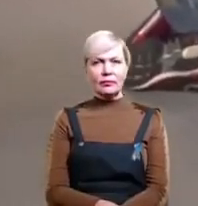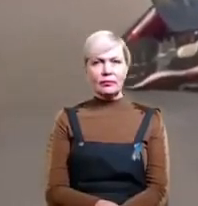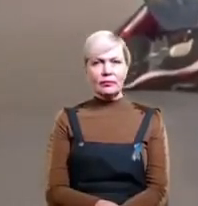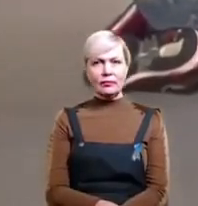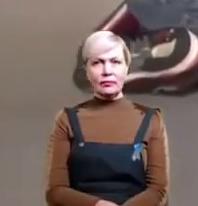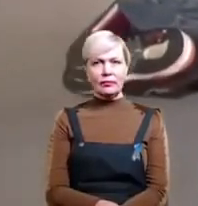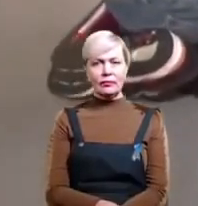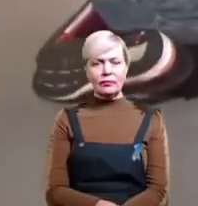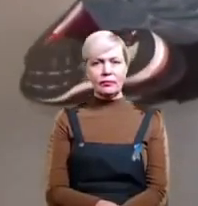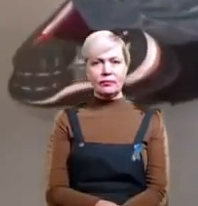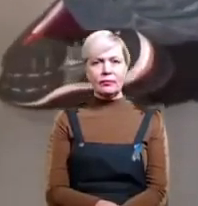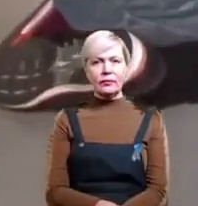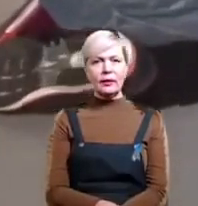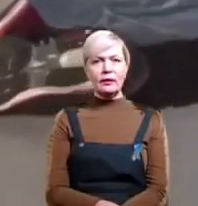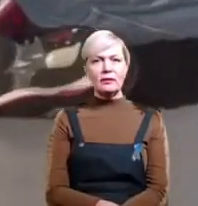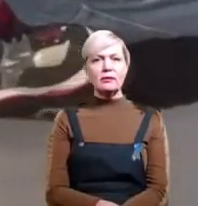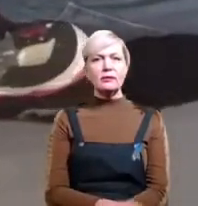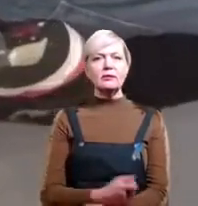Зійде мій голос